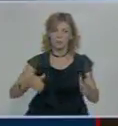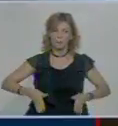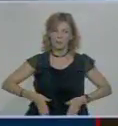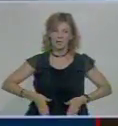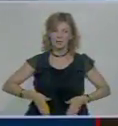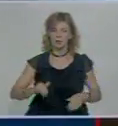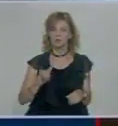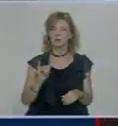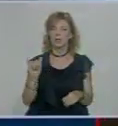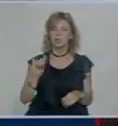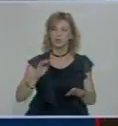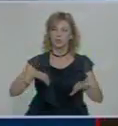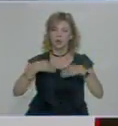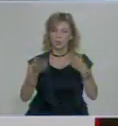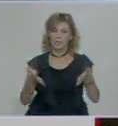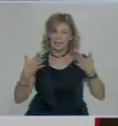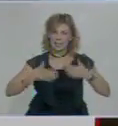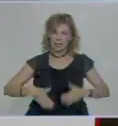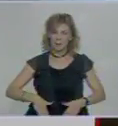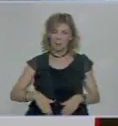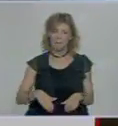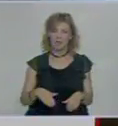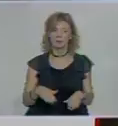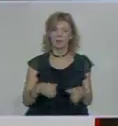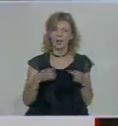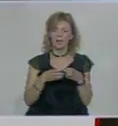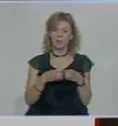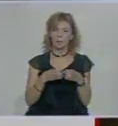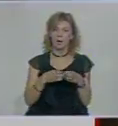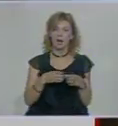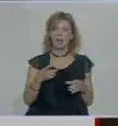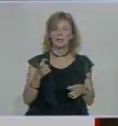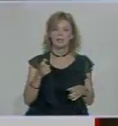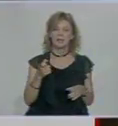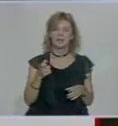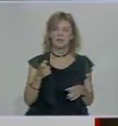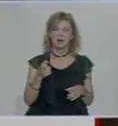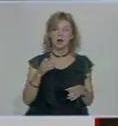au furnizat echipamente, inclusiv echipa de belgieni care a făcut probele pentru